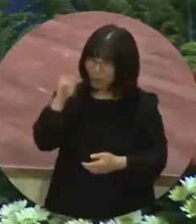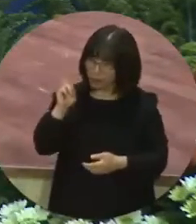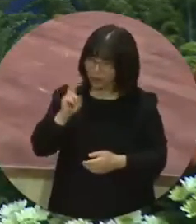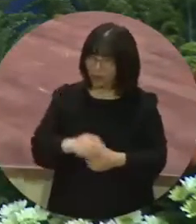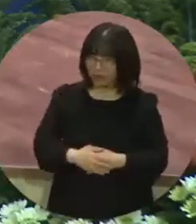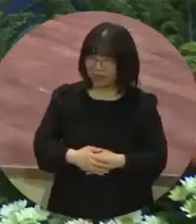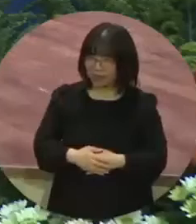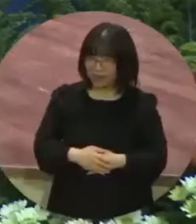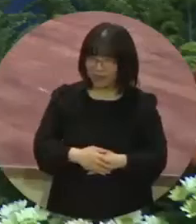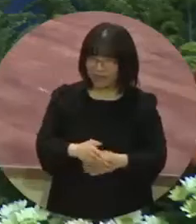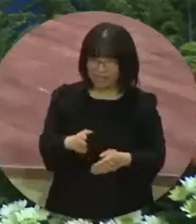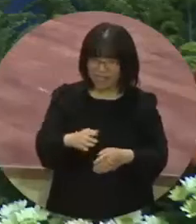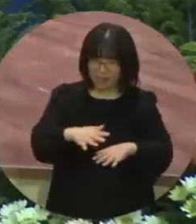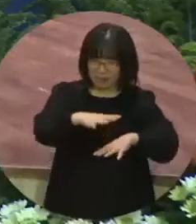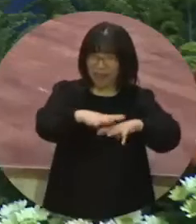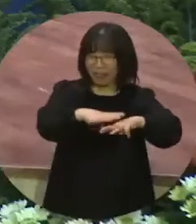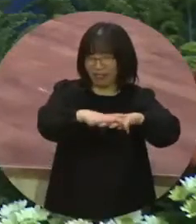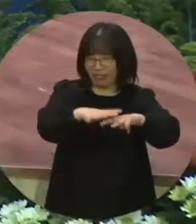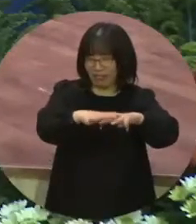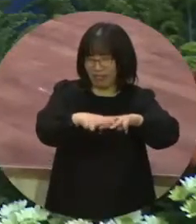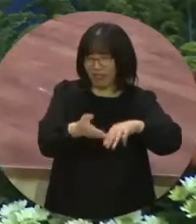있어요. 길가밭, 돌짝밭, 가시밭.